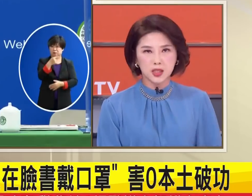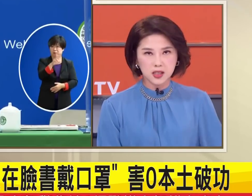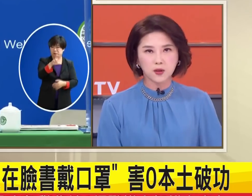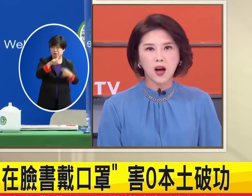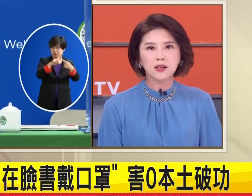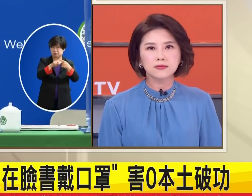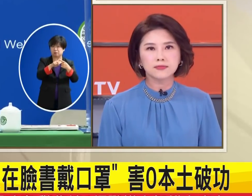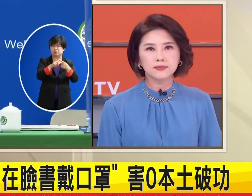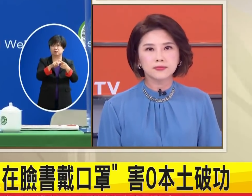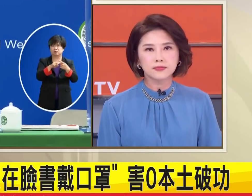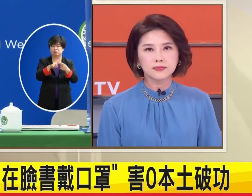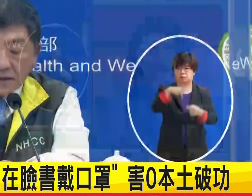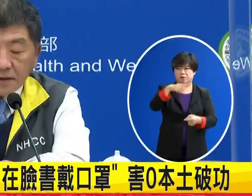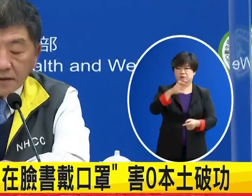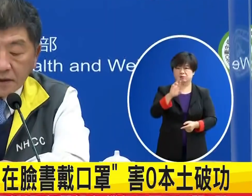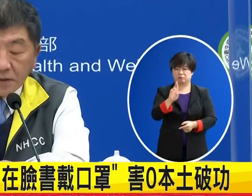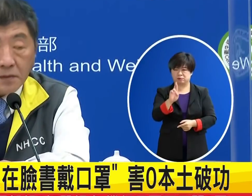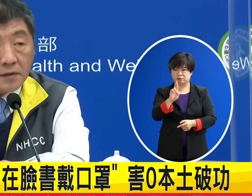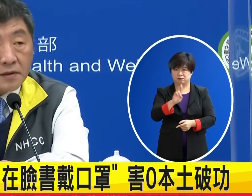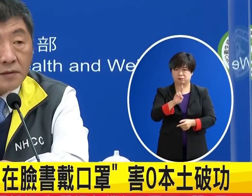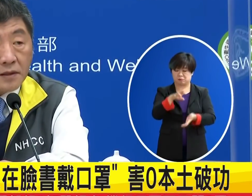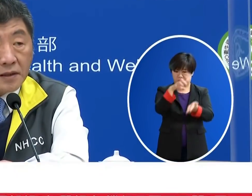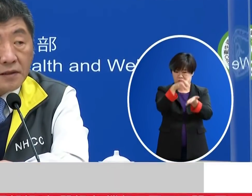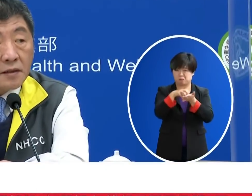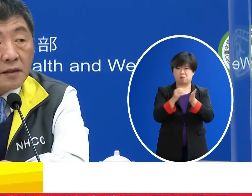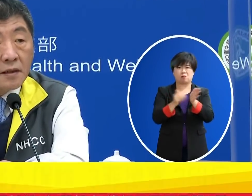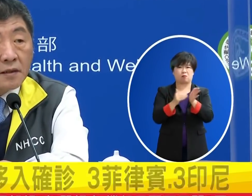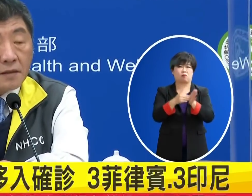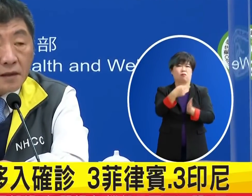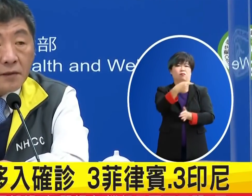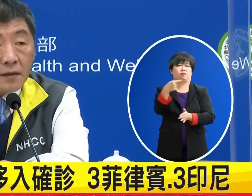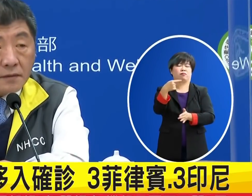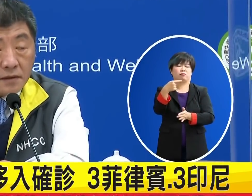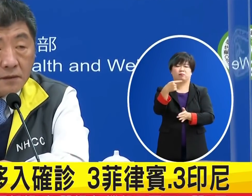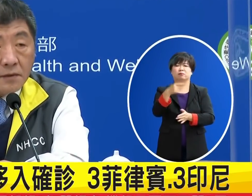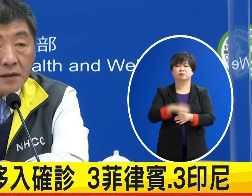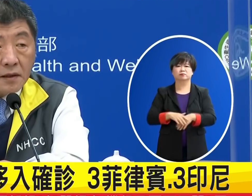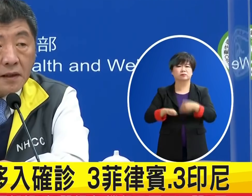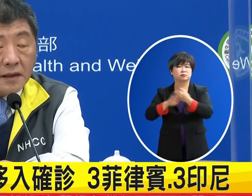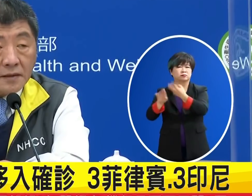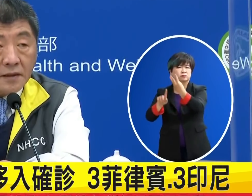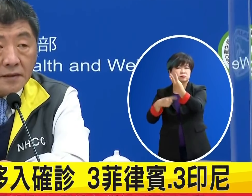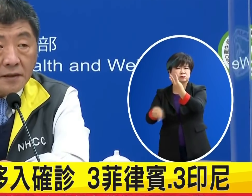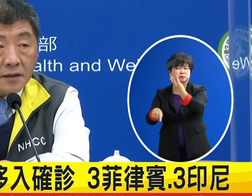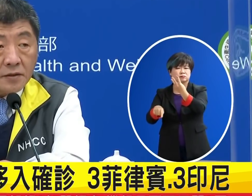现场的最新情况。 PCR 的检验结果是为阴性，那另外有三位